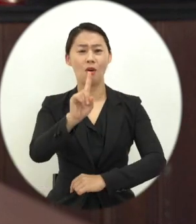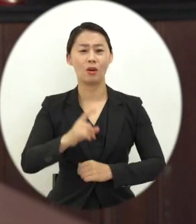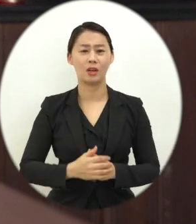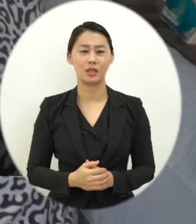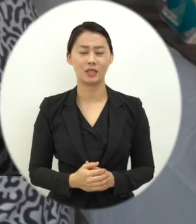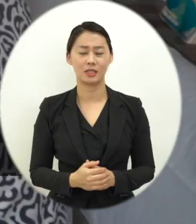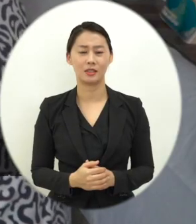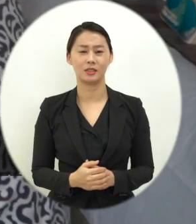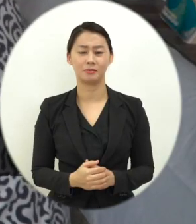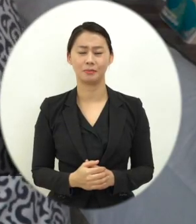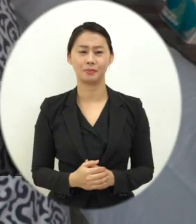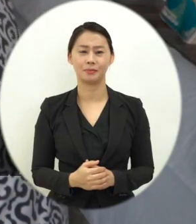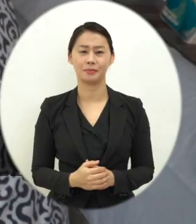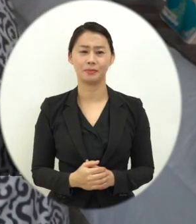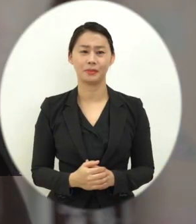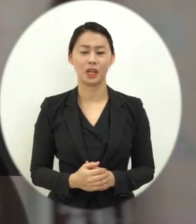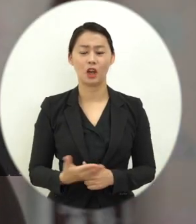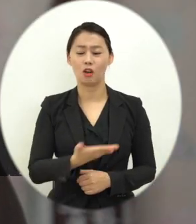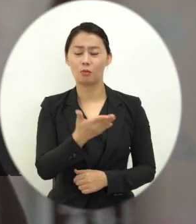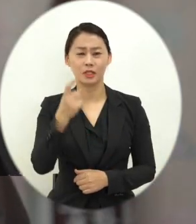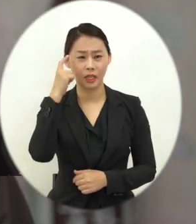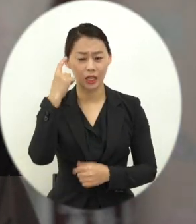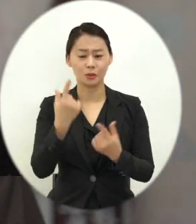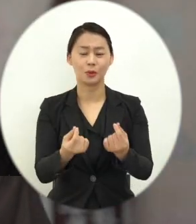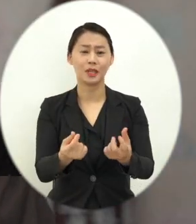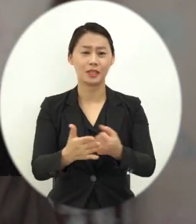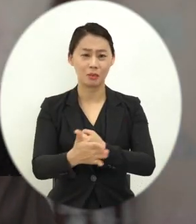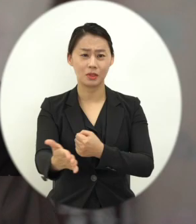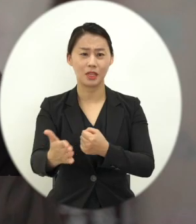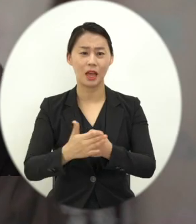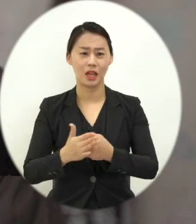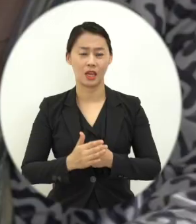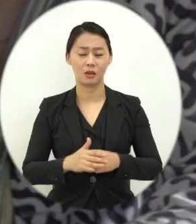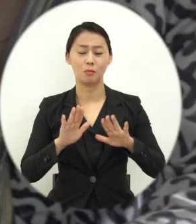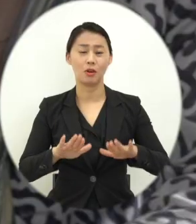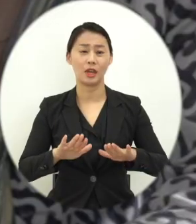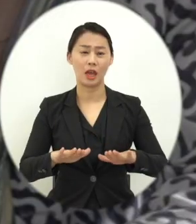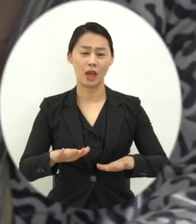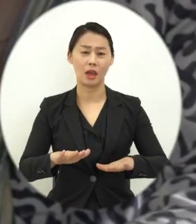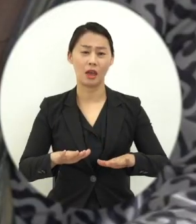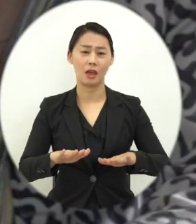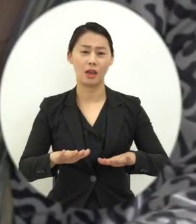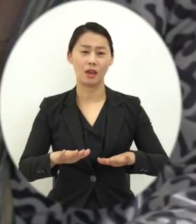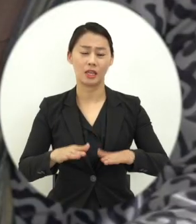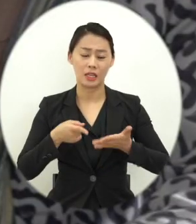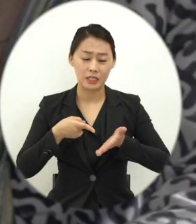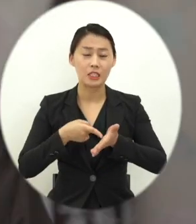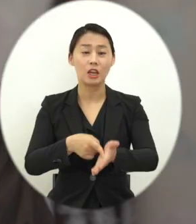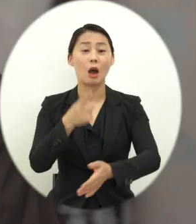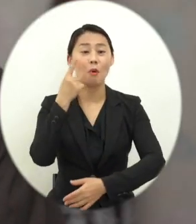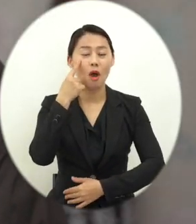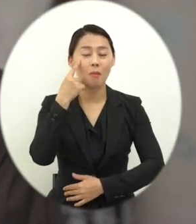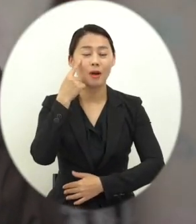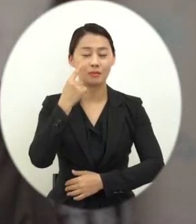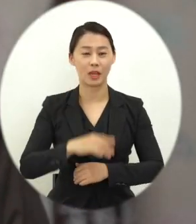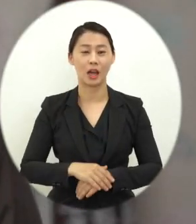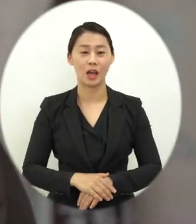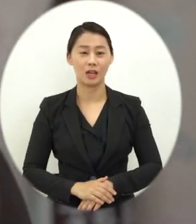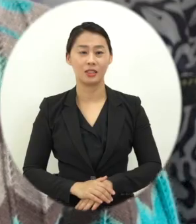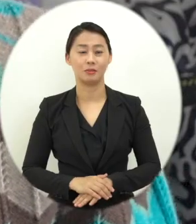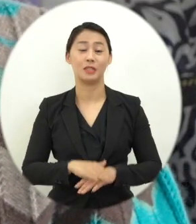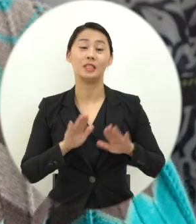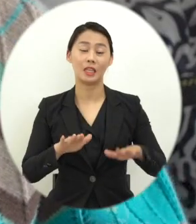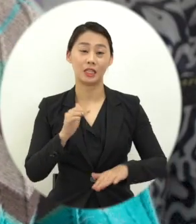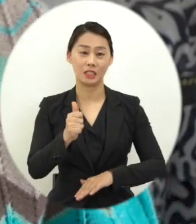으렁거립니까? 원 참 정말 여러분들의 의견이 그렇다고 하니 우리 마을도 이참에 으뜸마을 사업 신청해 봅시다.